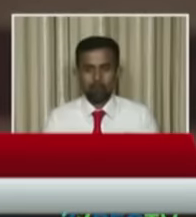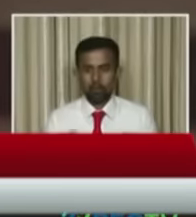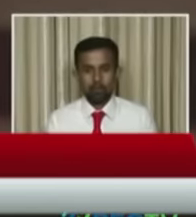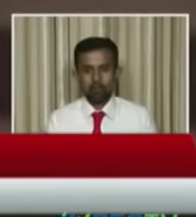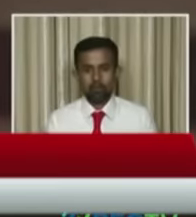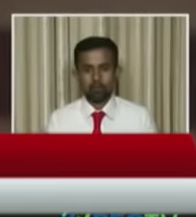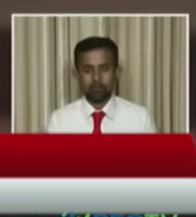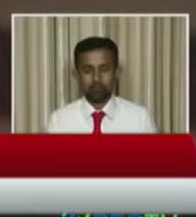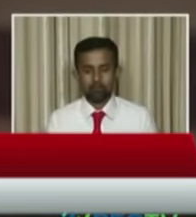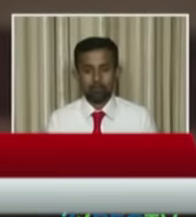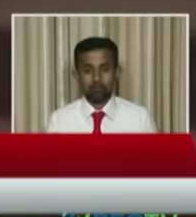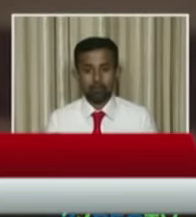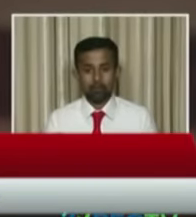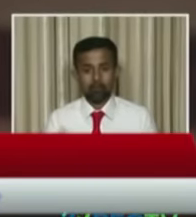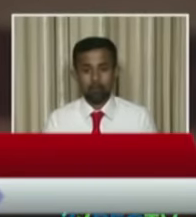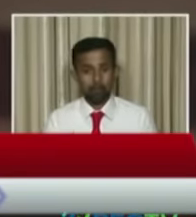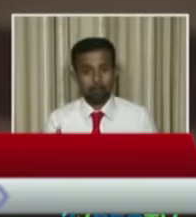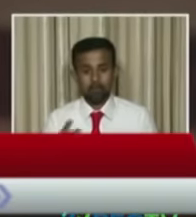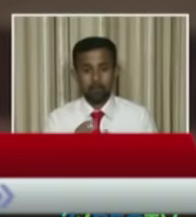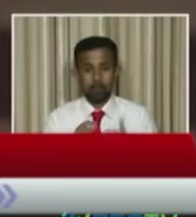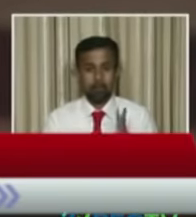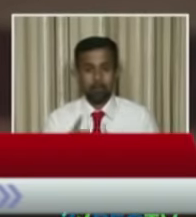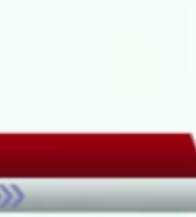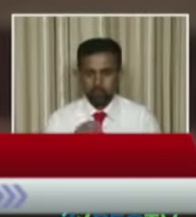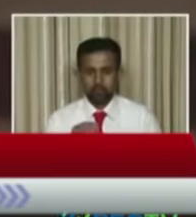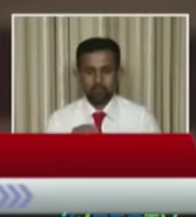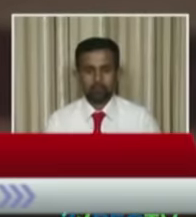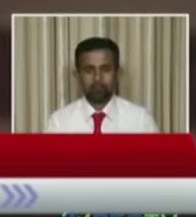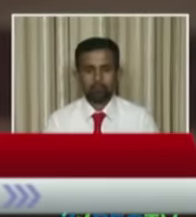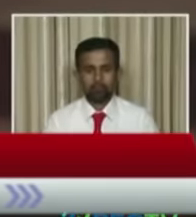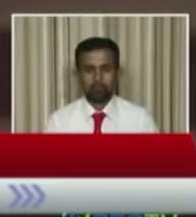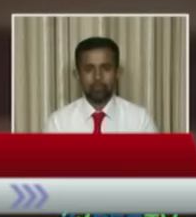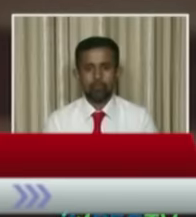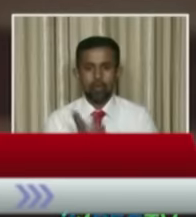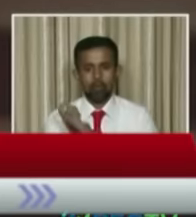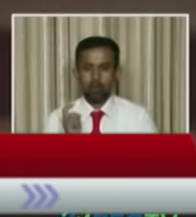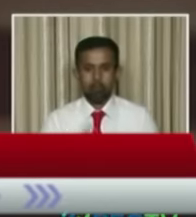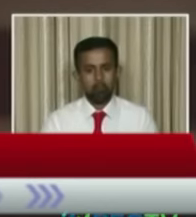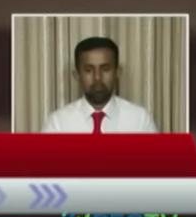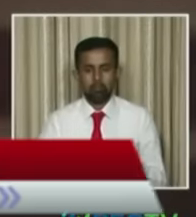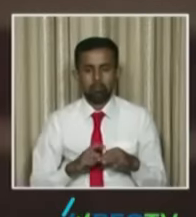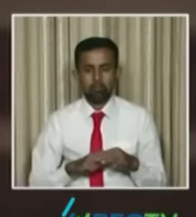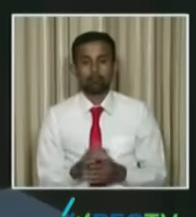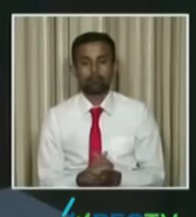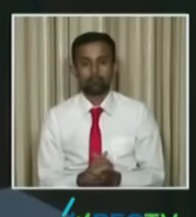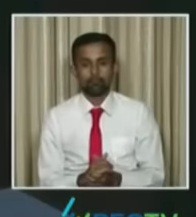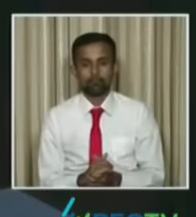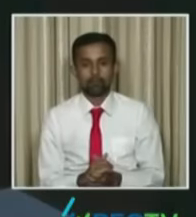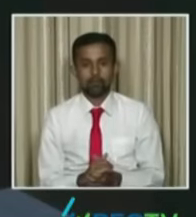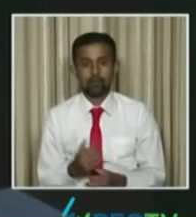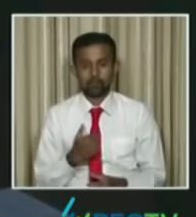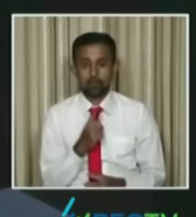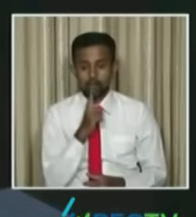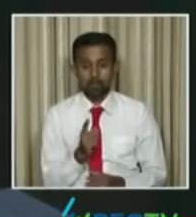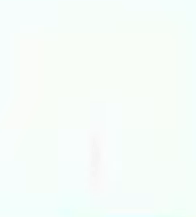සභාවේ නැහැ. ඒ සභාවේ නැති අවස්ථාවකදී මන්ත්‍රීවරයෙක් සම්බන්ධව කතා කරන්නේ නැහැ නෑ. වරප්‍රසාද ප්‍රශ්නයක් ඇති තාම උත්තර වරප්‍රසාද කමිටුවට දායි. මම කියන්නේ